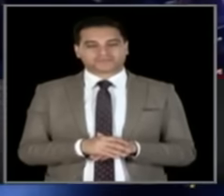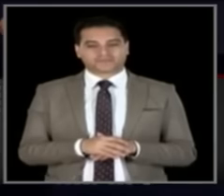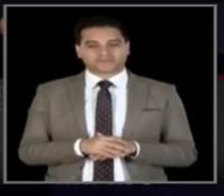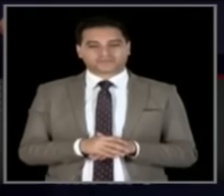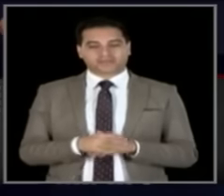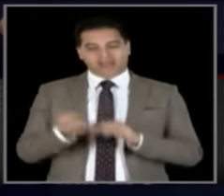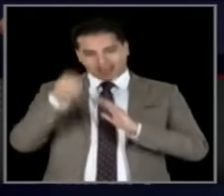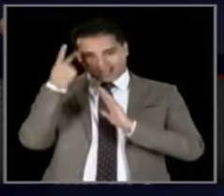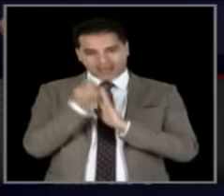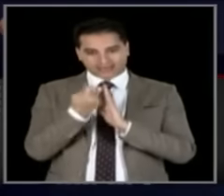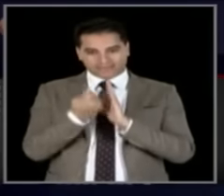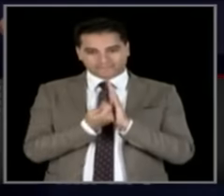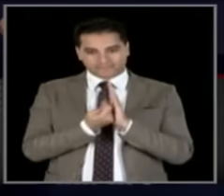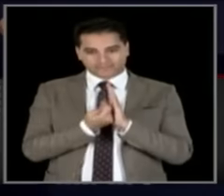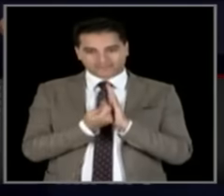أدب.